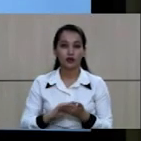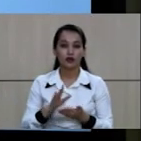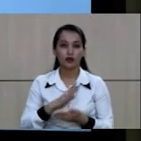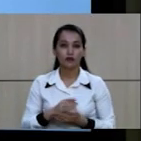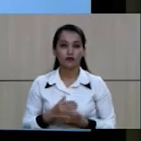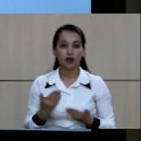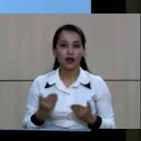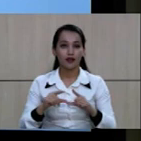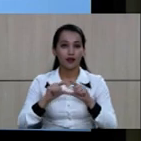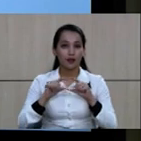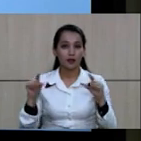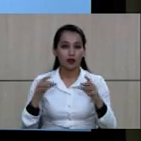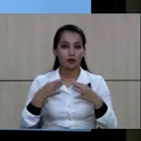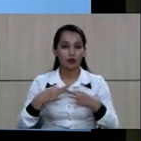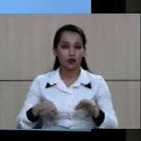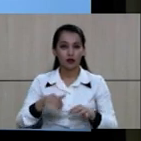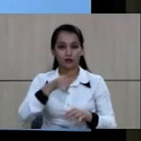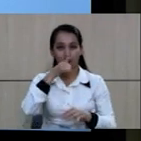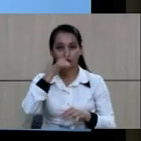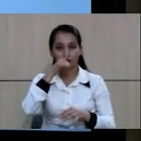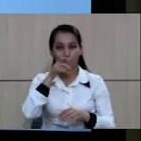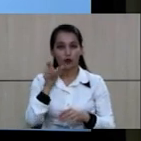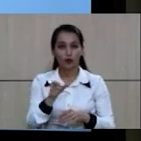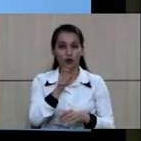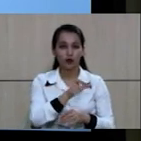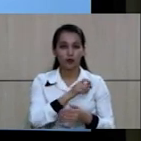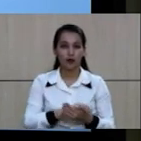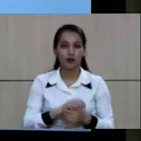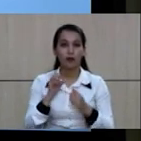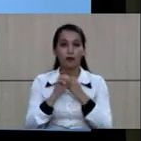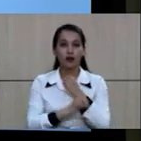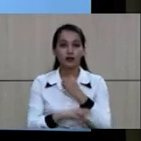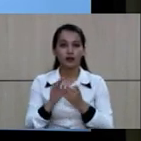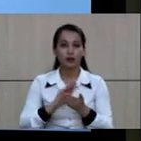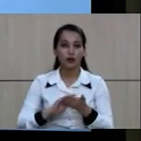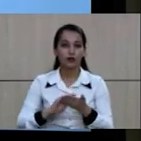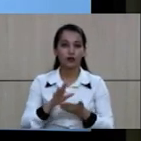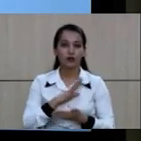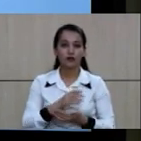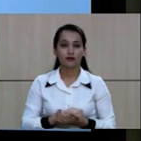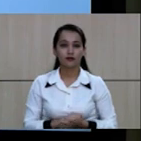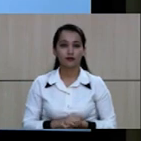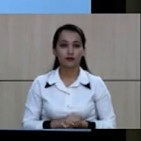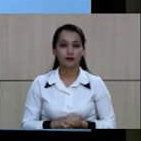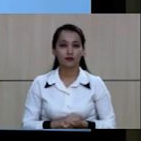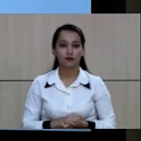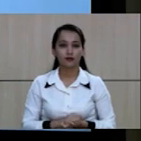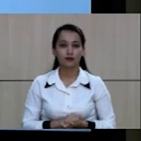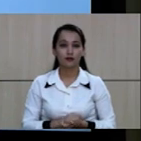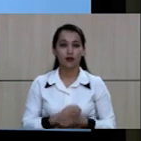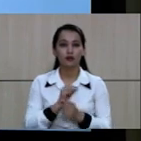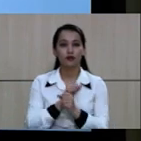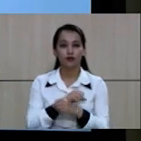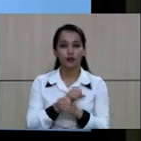Qaysi masalda erki o'zida bo'lmagan insonlarning fojiasi tasvirlangan? Albatta, yuqorida siz bilan bu haqda suhbatlashdik. Bu tuya